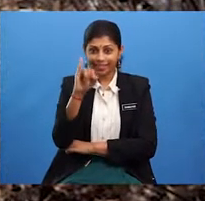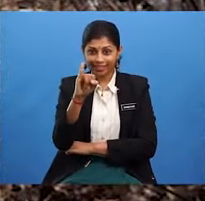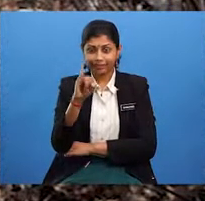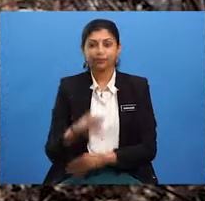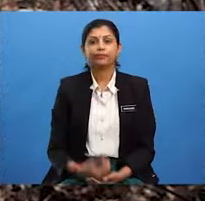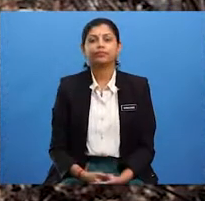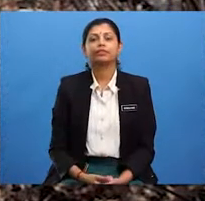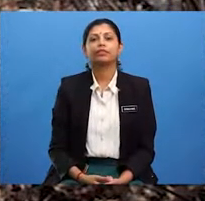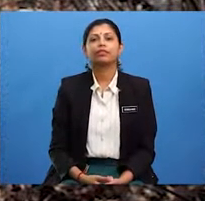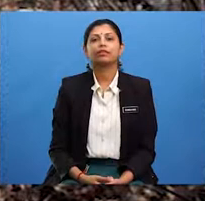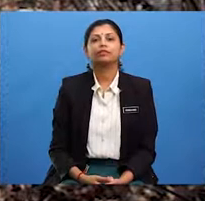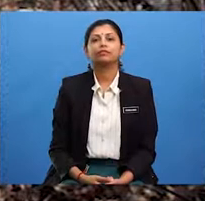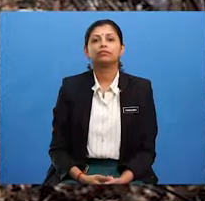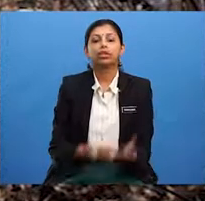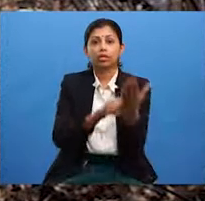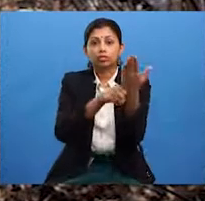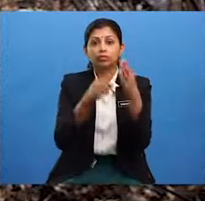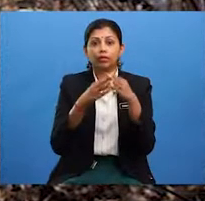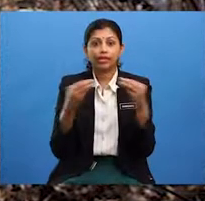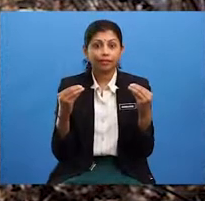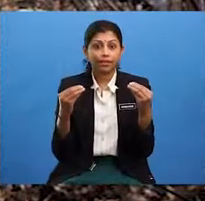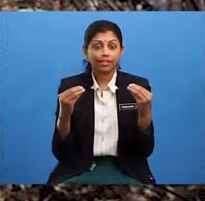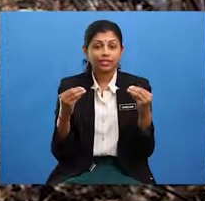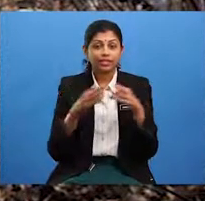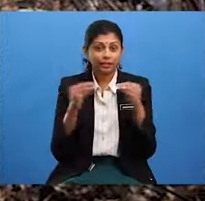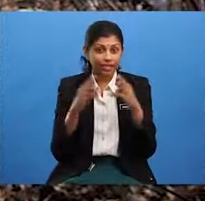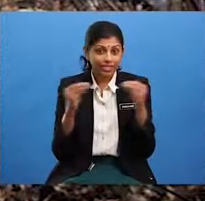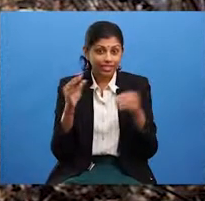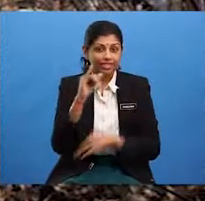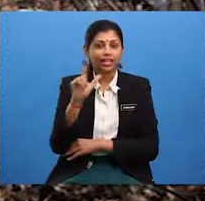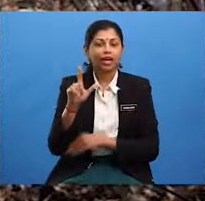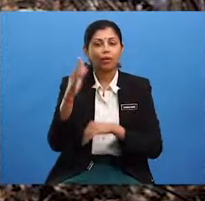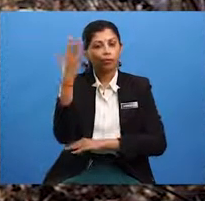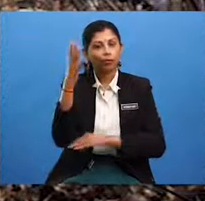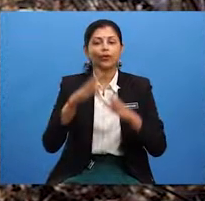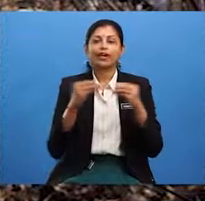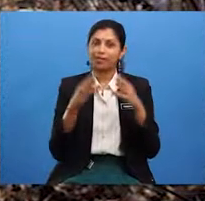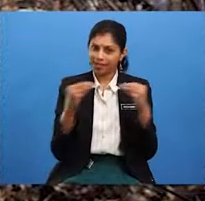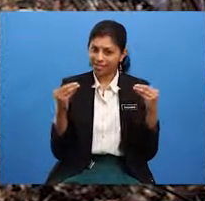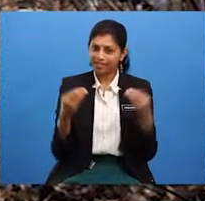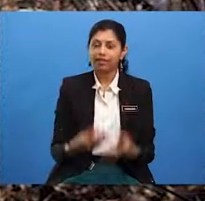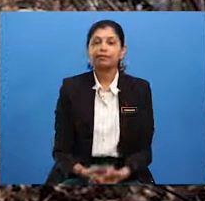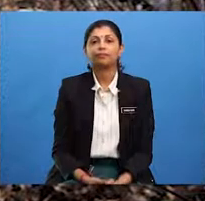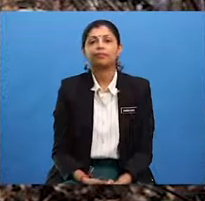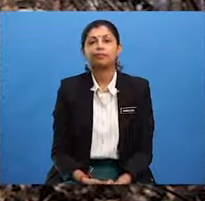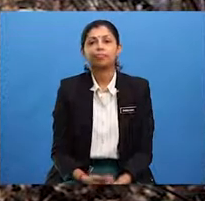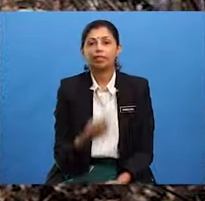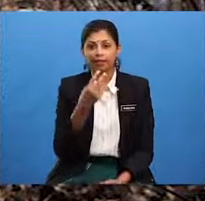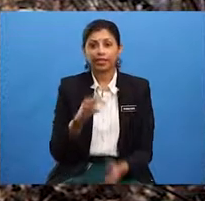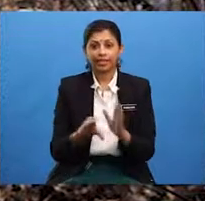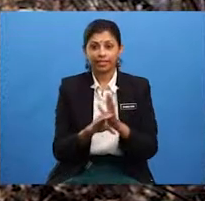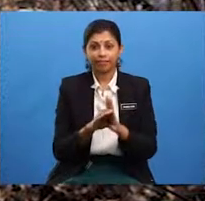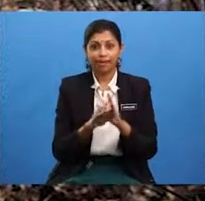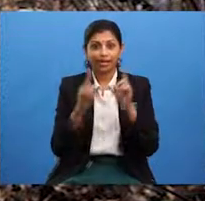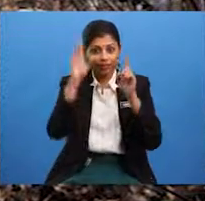Baiklah, sumber bagi kapas pula adalah pokok kapas. Ini adalah gambaran